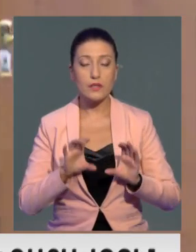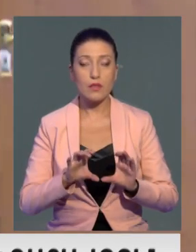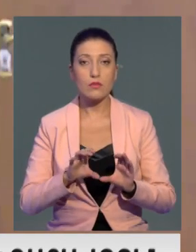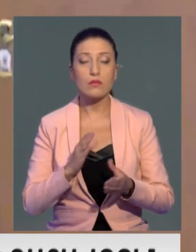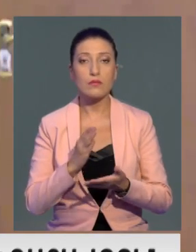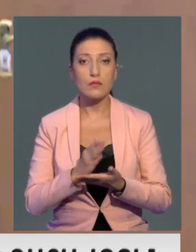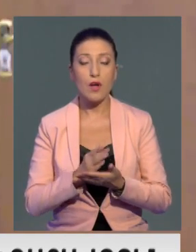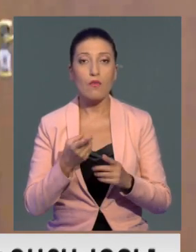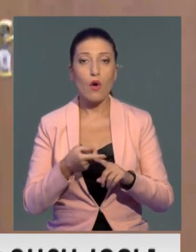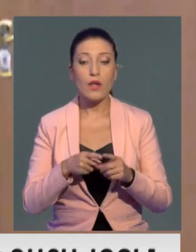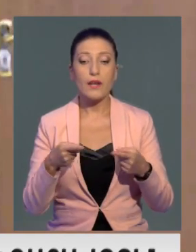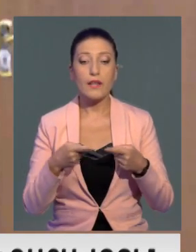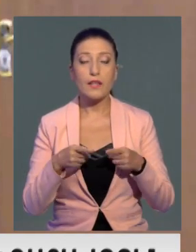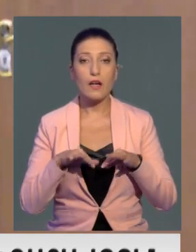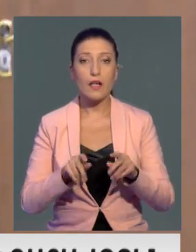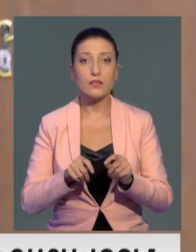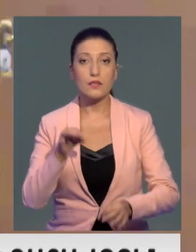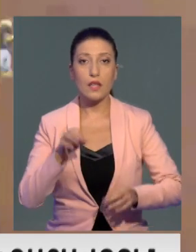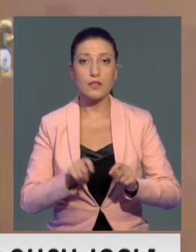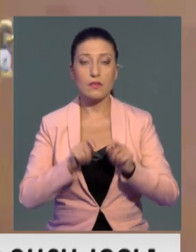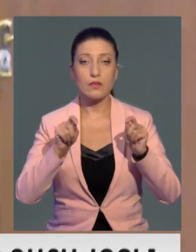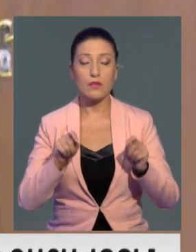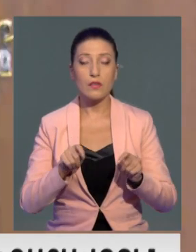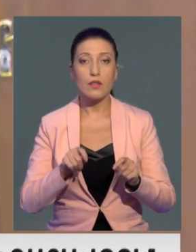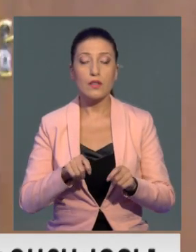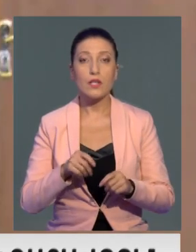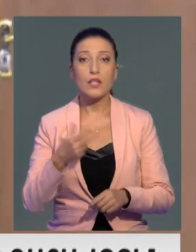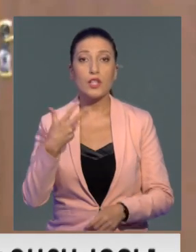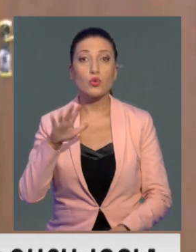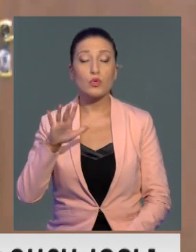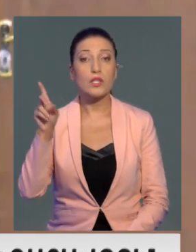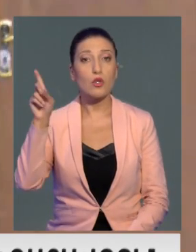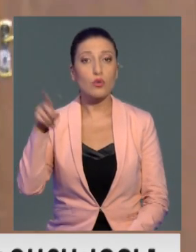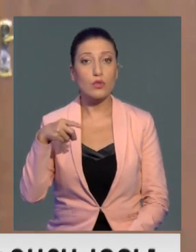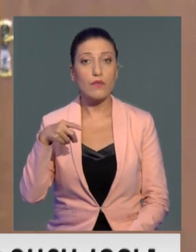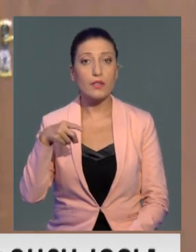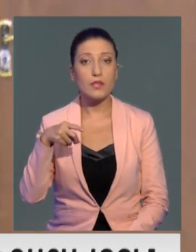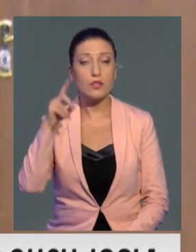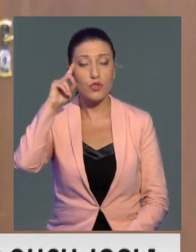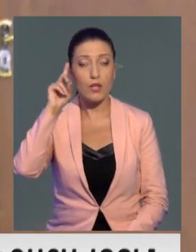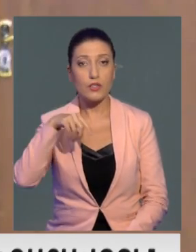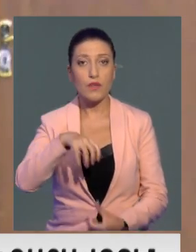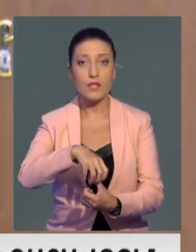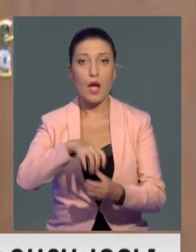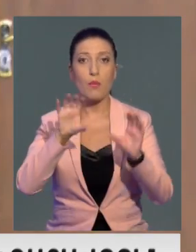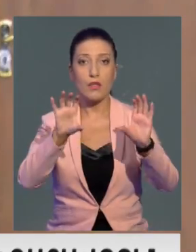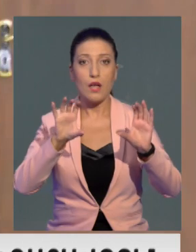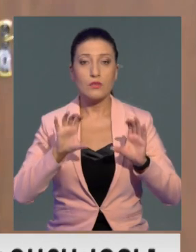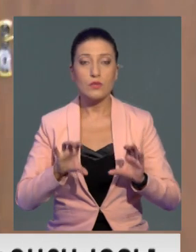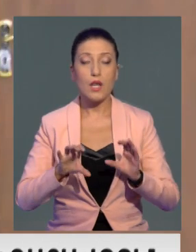հիմքով է քրեական դատավարության օրենսգրքի 35-րդ հոդվածը ճանաչել է սահմանադրությանը հակասող,